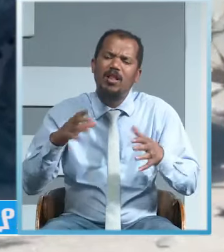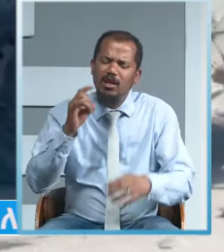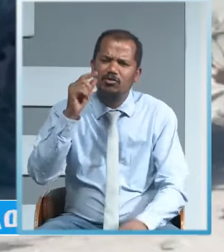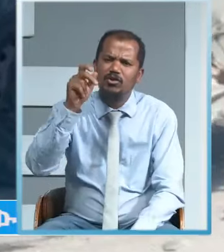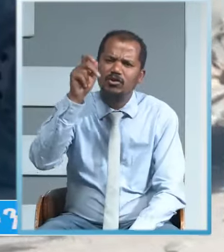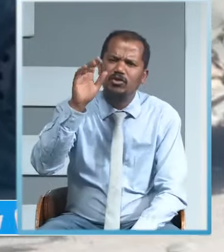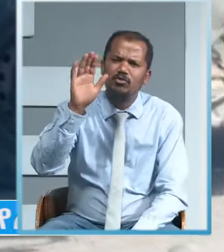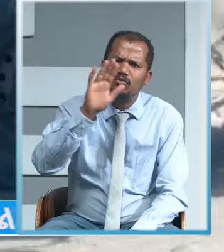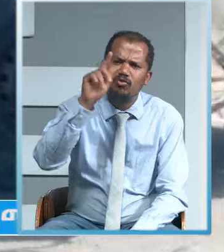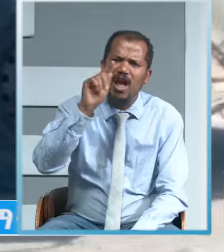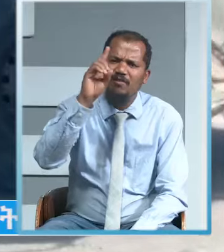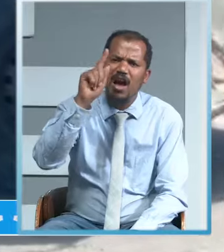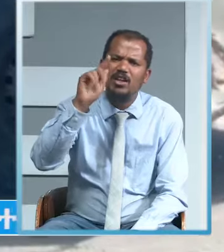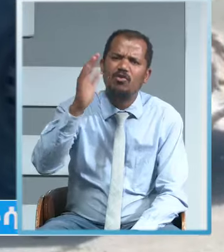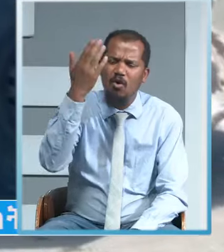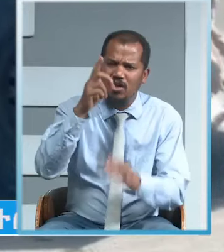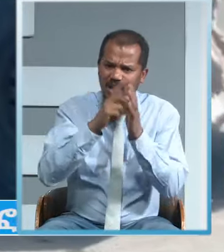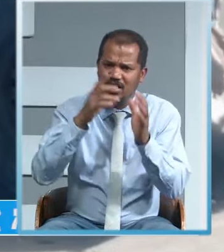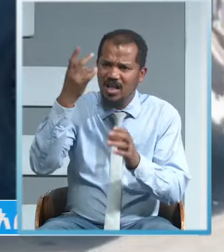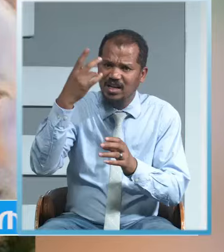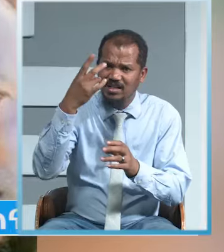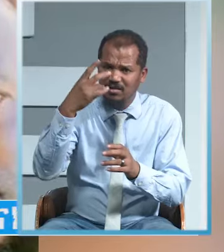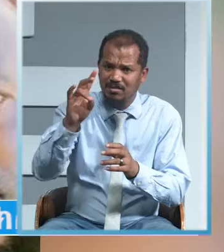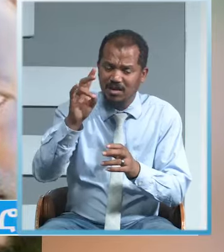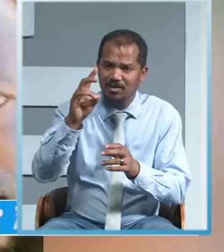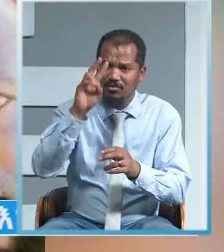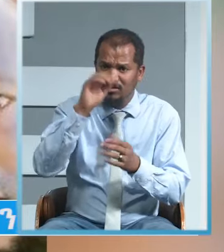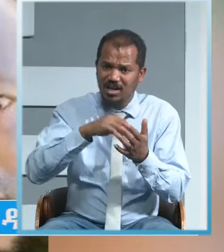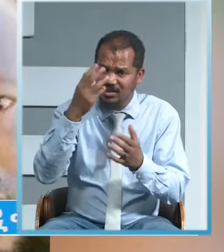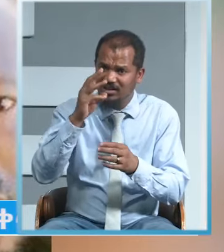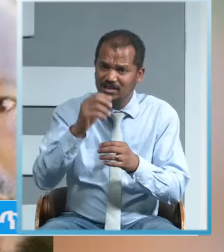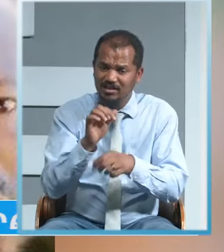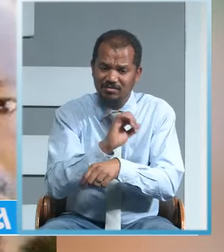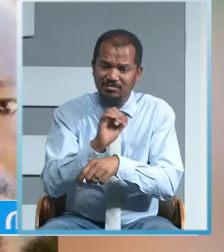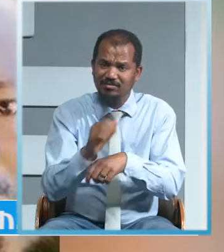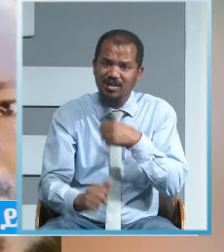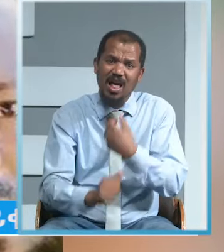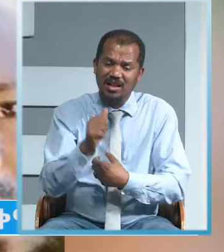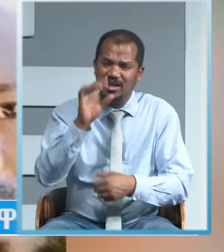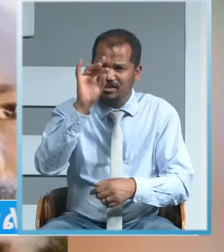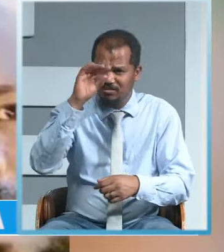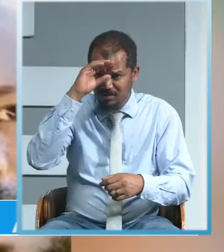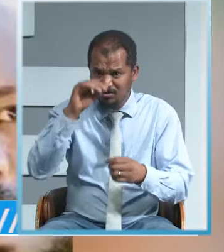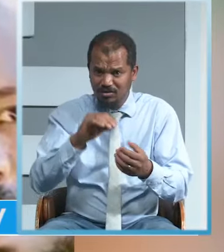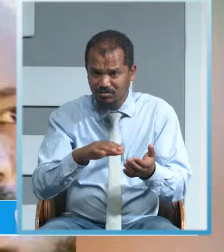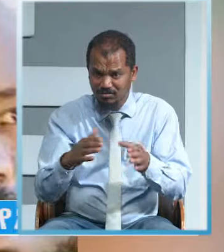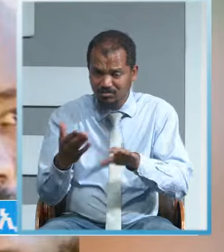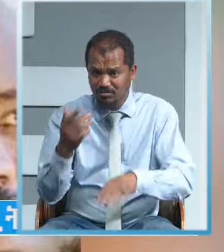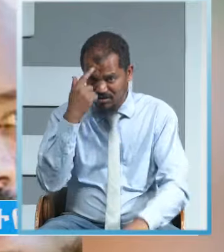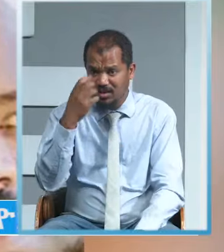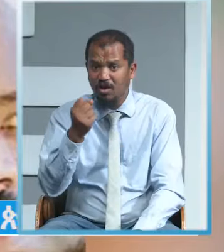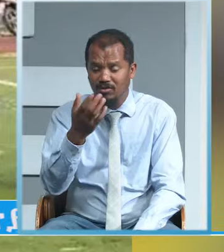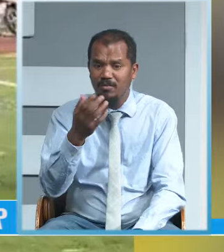ድጉና ፋንጎ ወረዳ የካቲት 17 ቀን 2016 በተከሰተ የትራፊክ አደጋ የ8 ሰዎች ህይወት ማለፉ